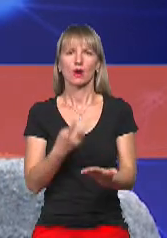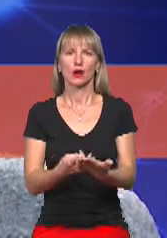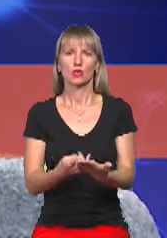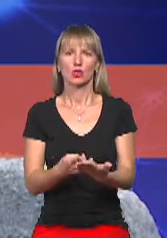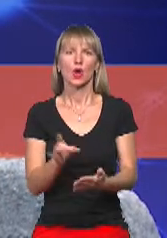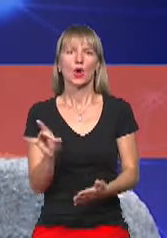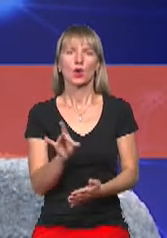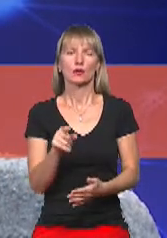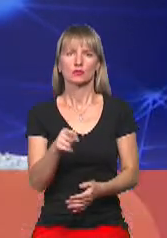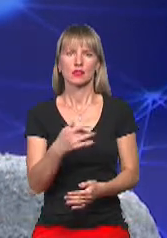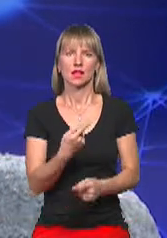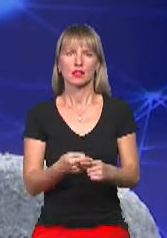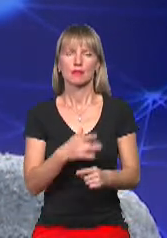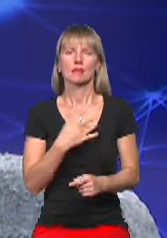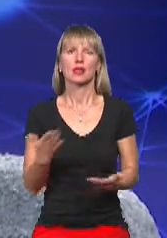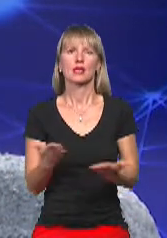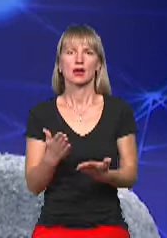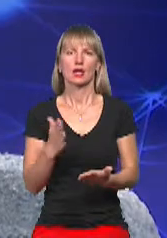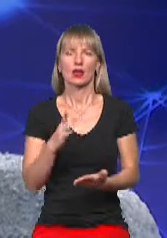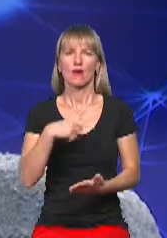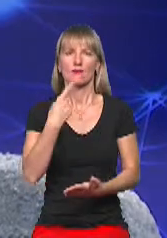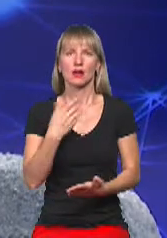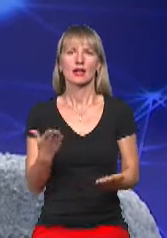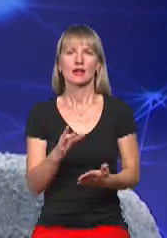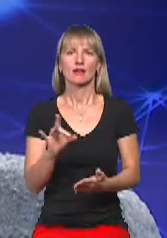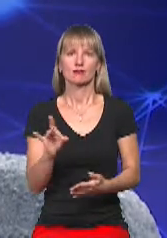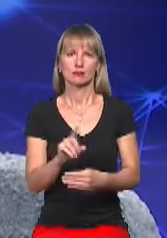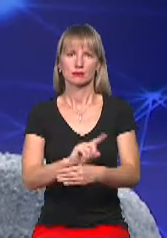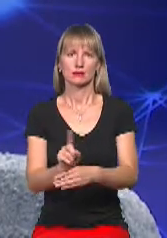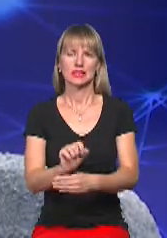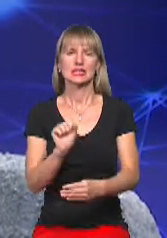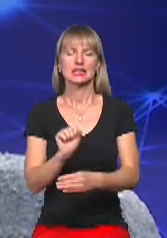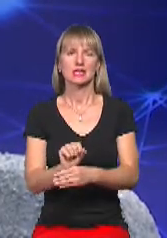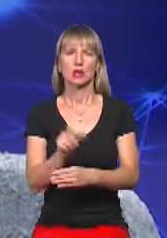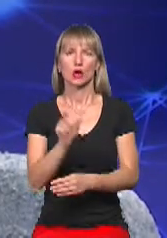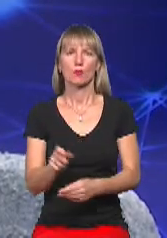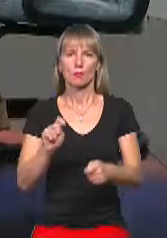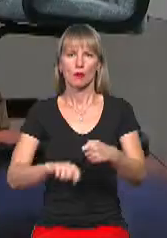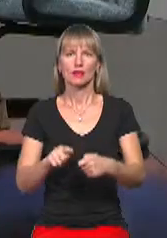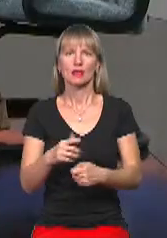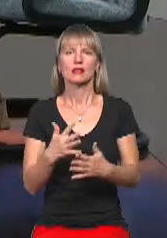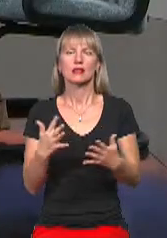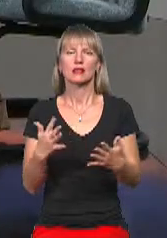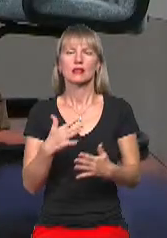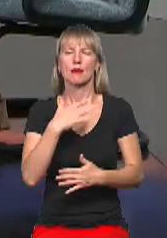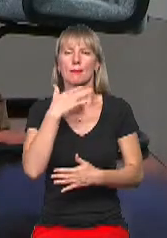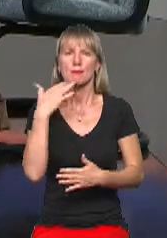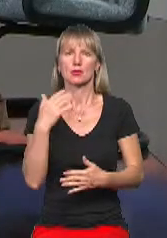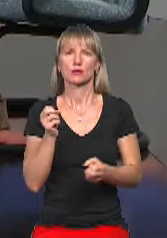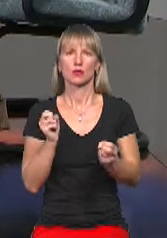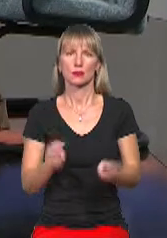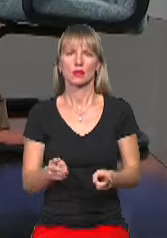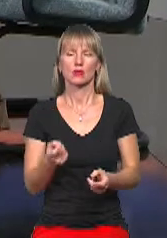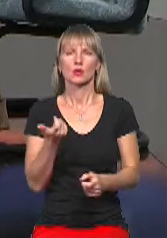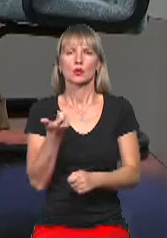от розміри його, того пилу, про який йде мова, який вимірюють станції громадського моніторингу, він набагато небезпечніший. Тому він що